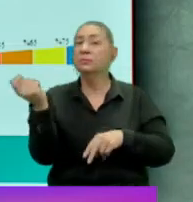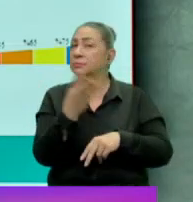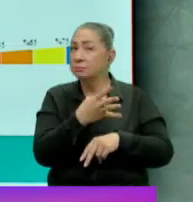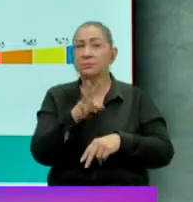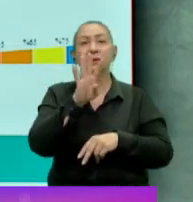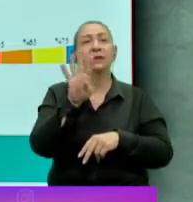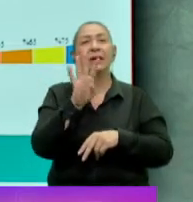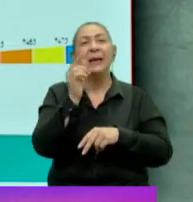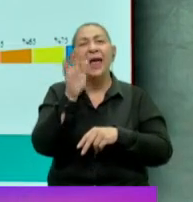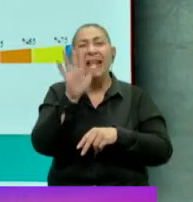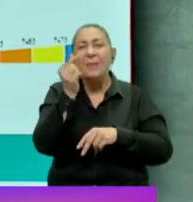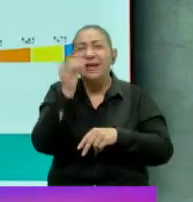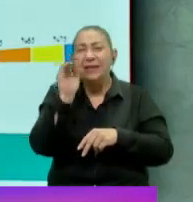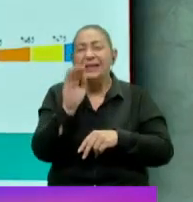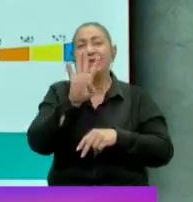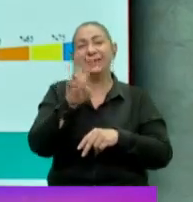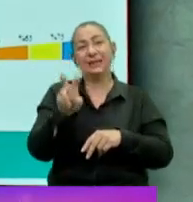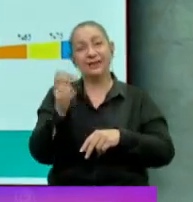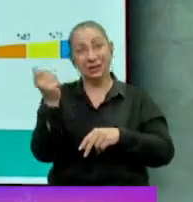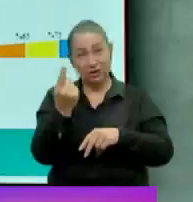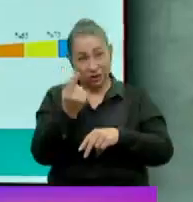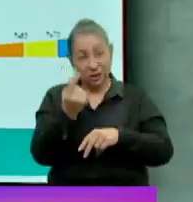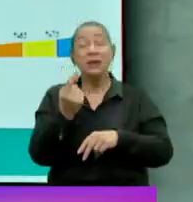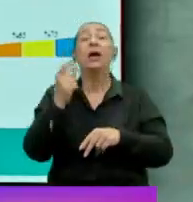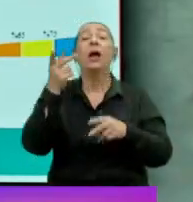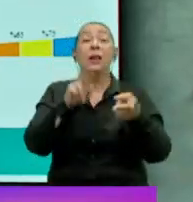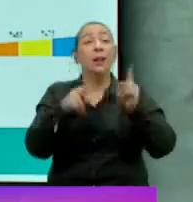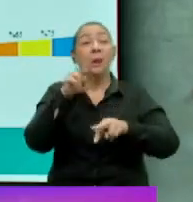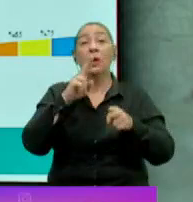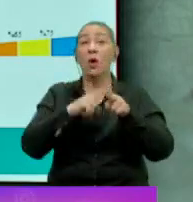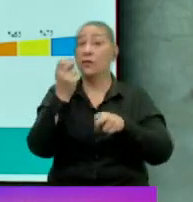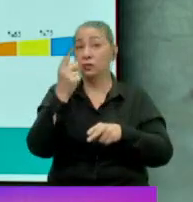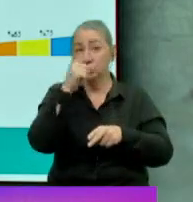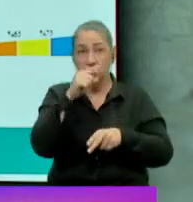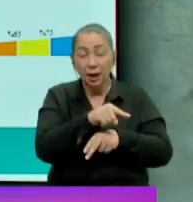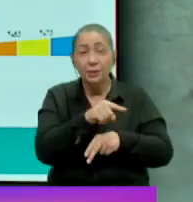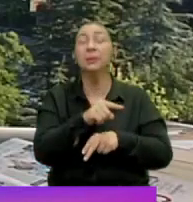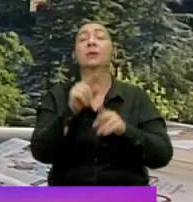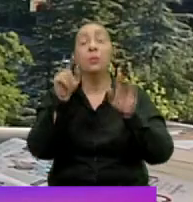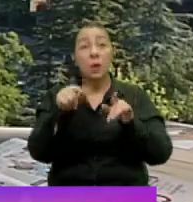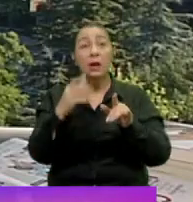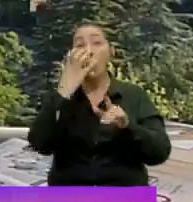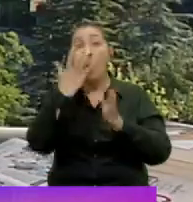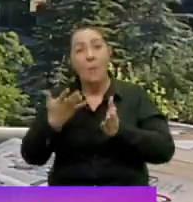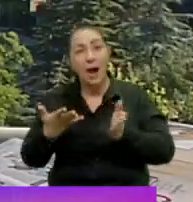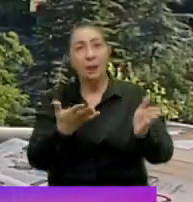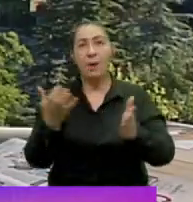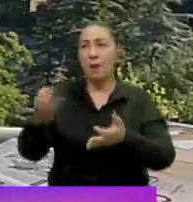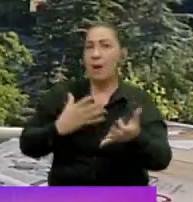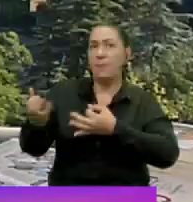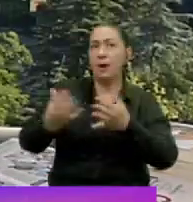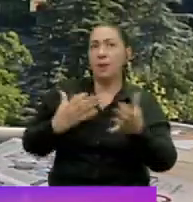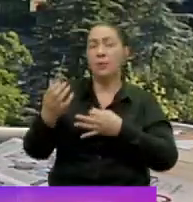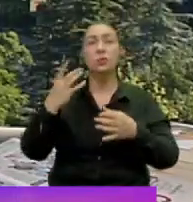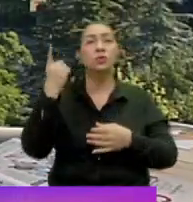arttı. 50'nin biraz altında 48 kişi yaşamını yitirdi koronavirüs nedeniyle. Bu arada yoğun bakımlardan haber geliyor.